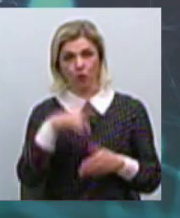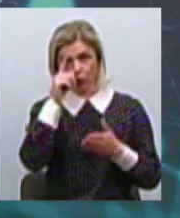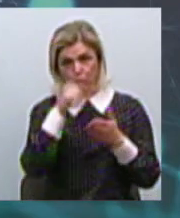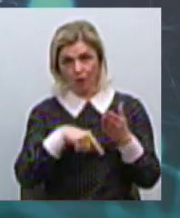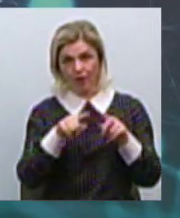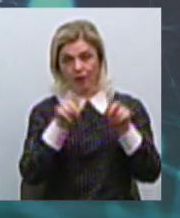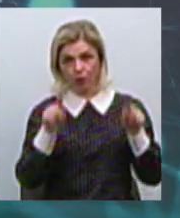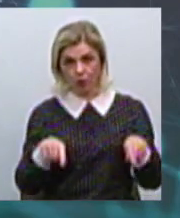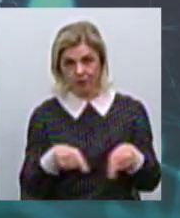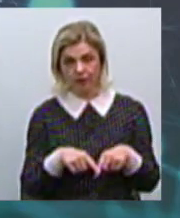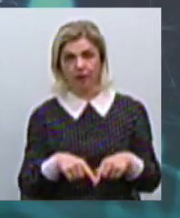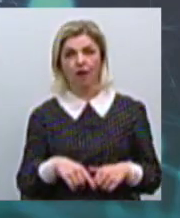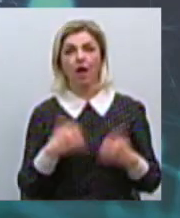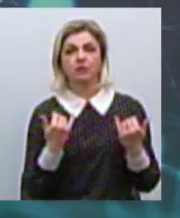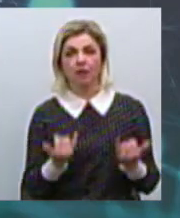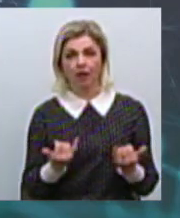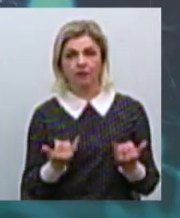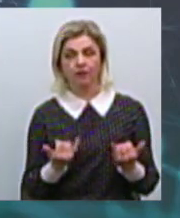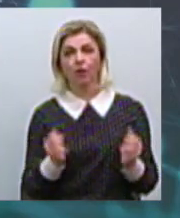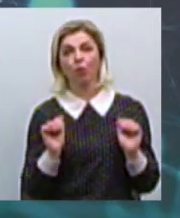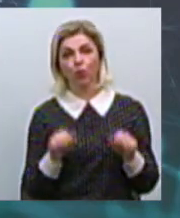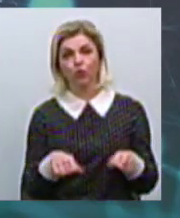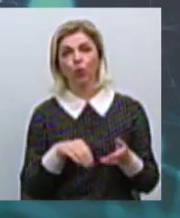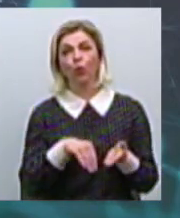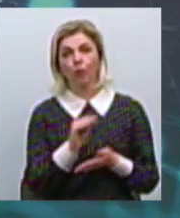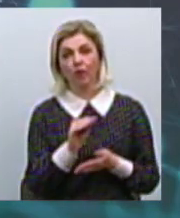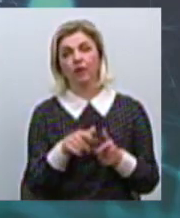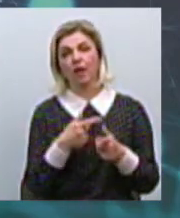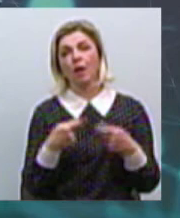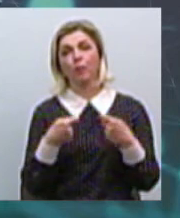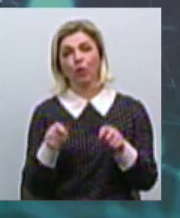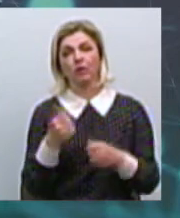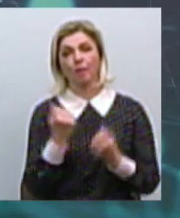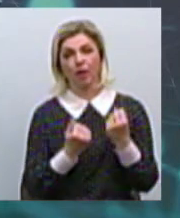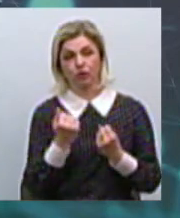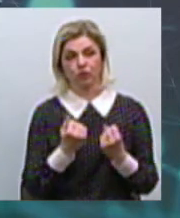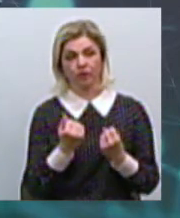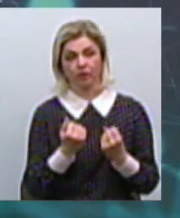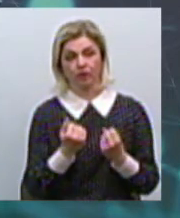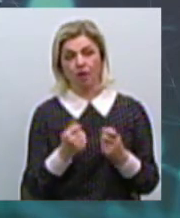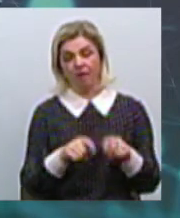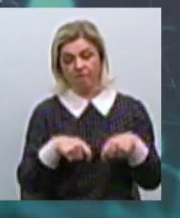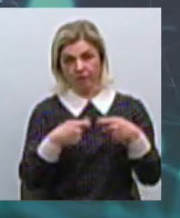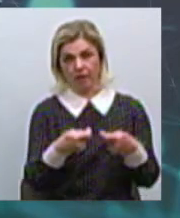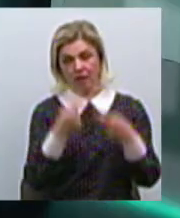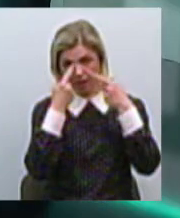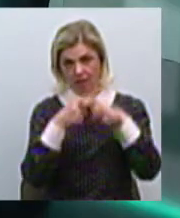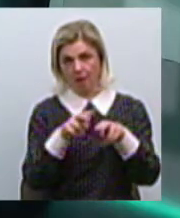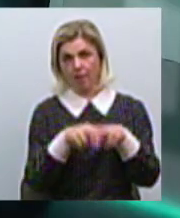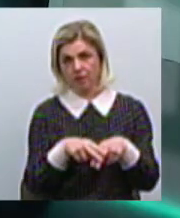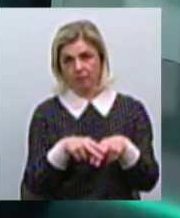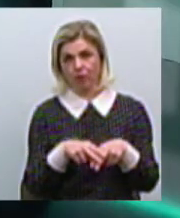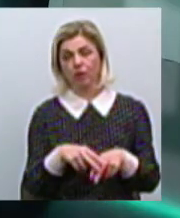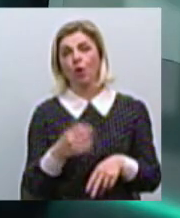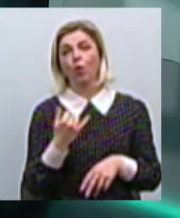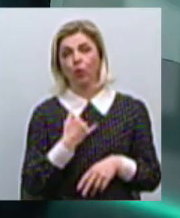довіреності, зараз можна купити та продати машину виключно техпаспорту. У